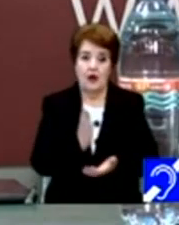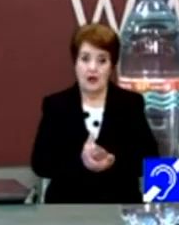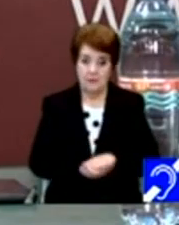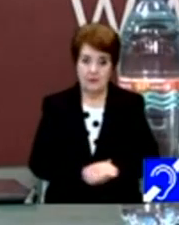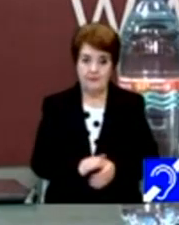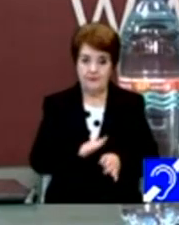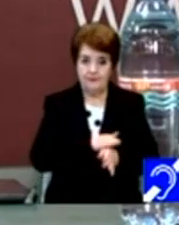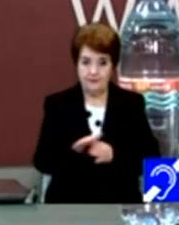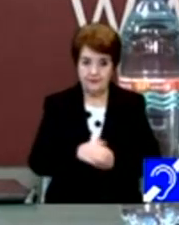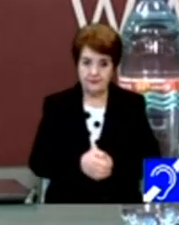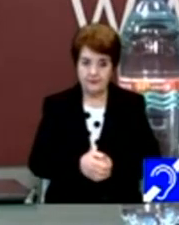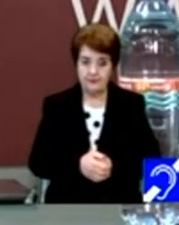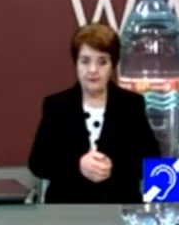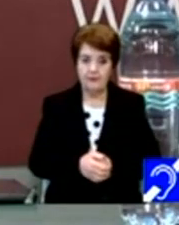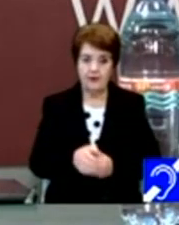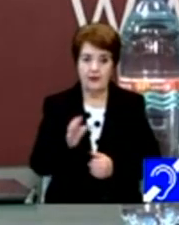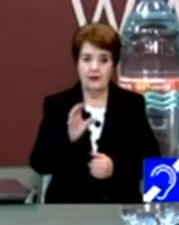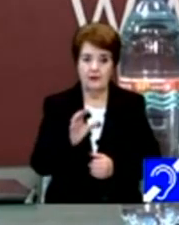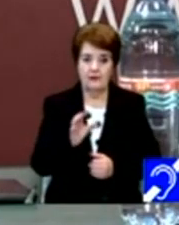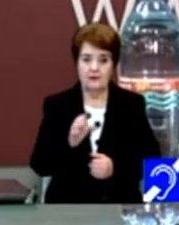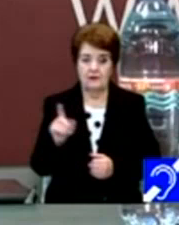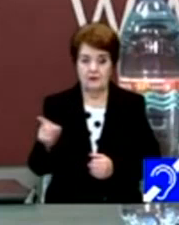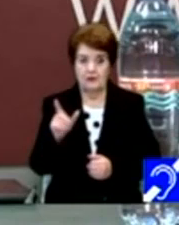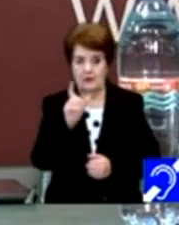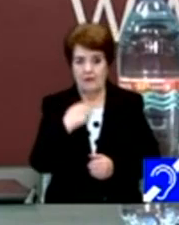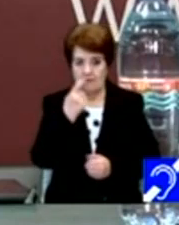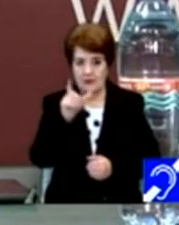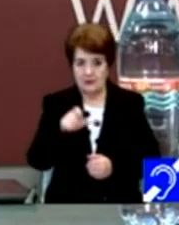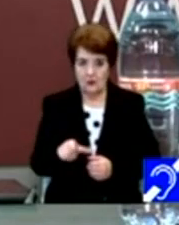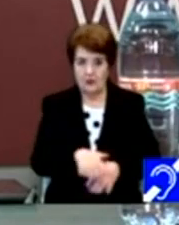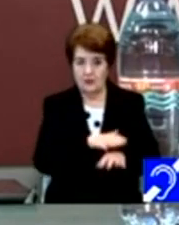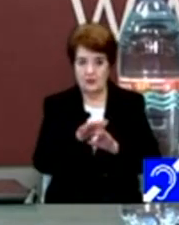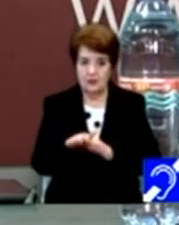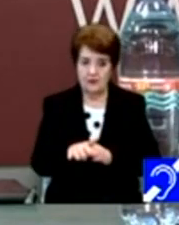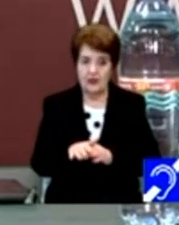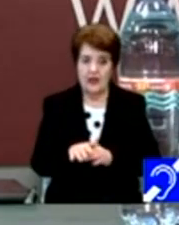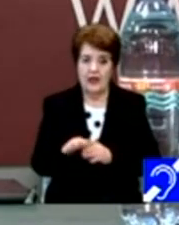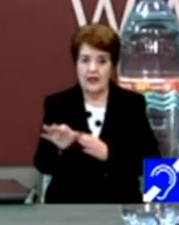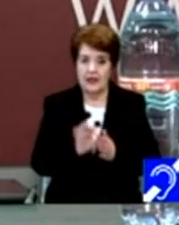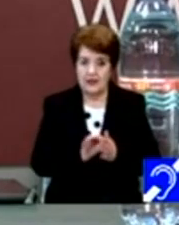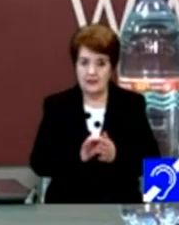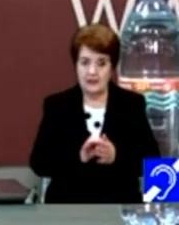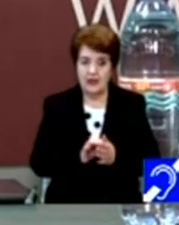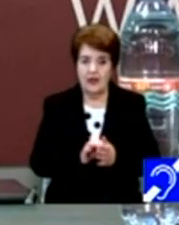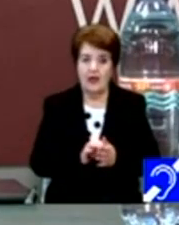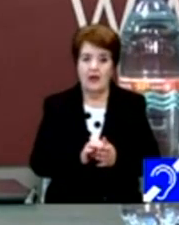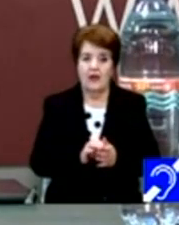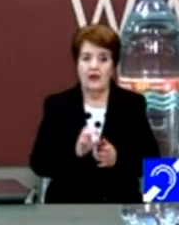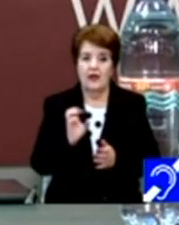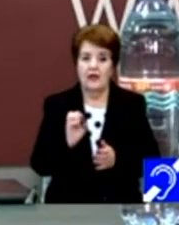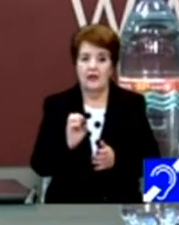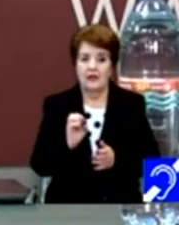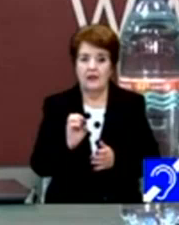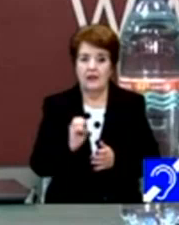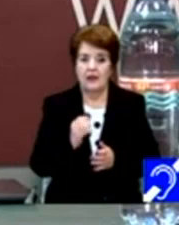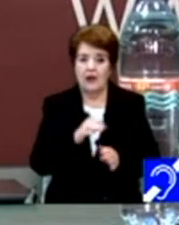absolută și toleranță zero față de detențiile arbitrare și transferurile extralegale, cum s-a mai întâmplat. Și a chemat